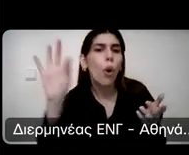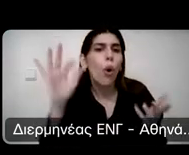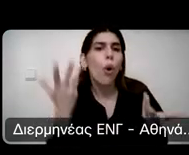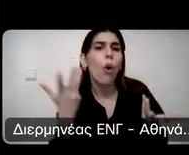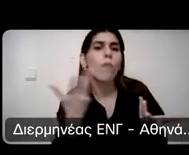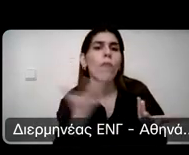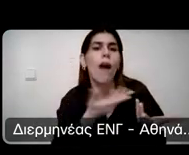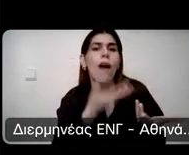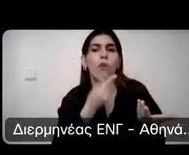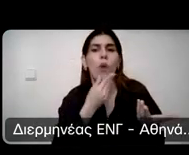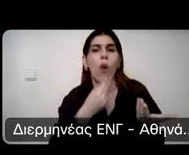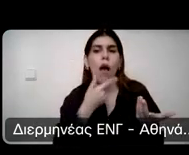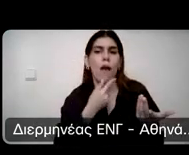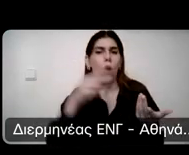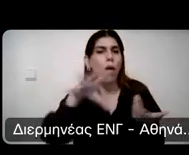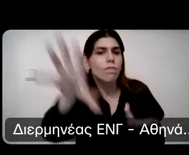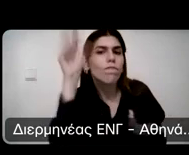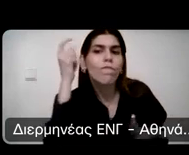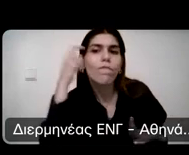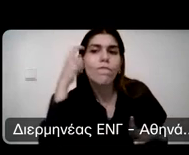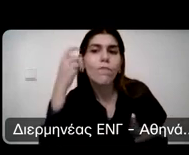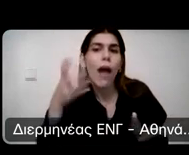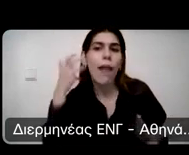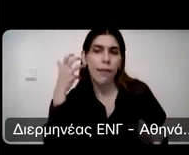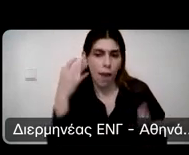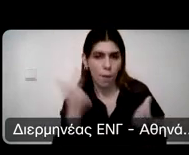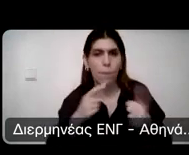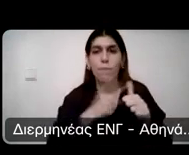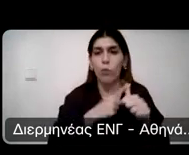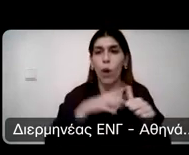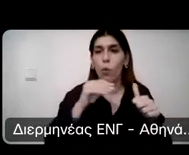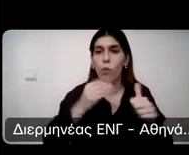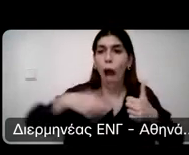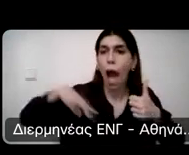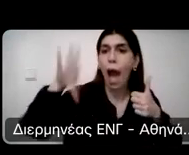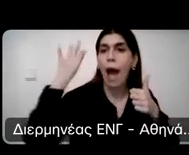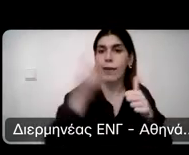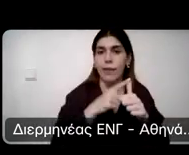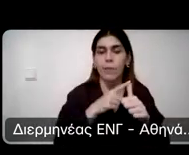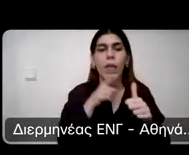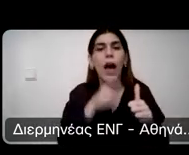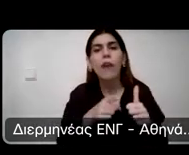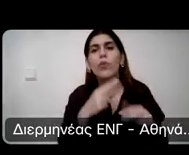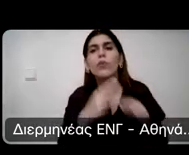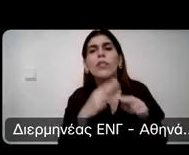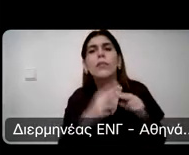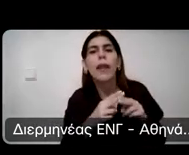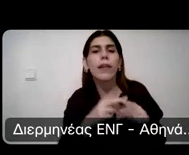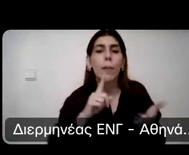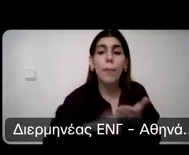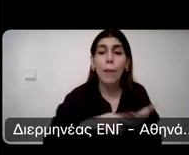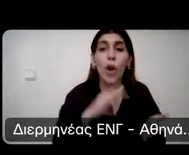σε τρεις επιμέρους θεματικές. Αφετηρία αποτελεί η χρήση μη σεξιστικής γλώσσας. Στη